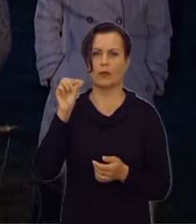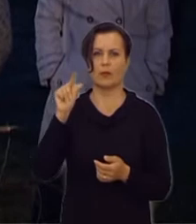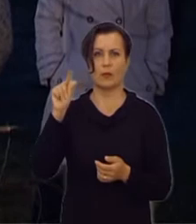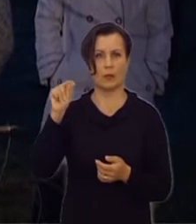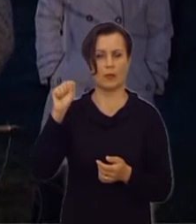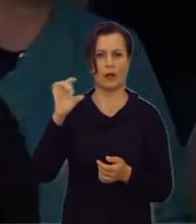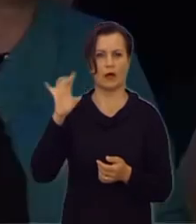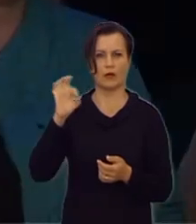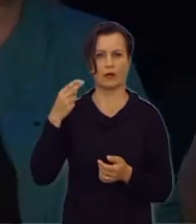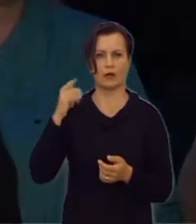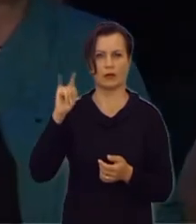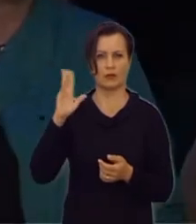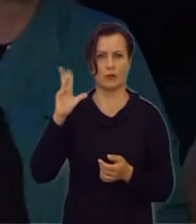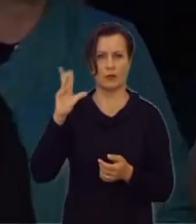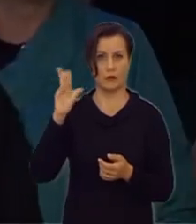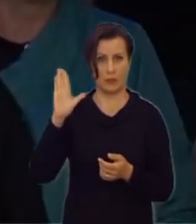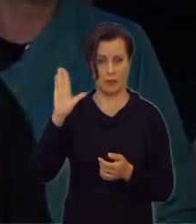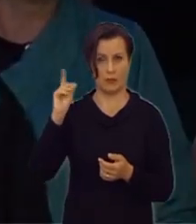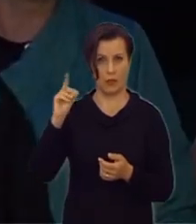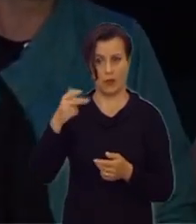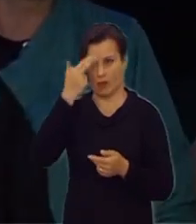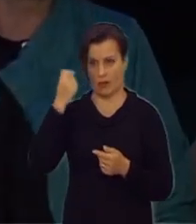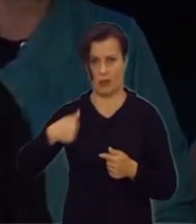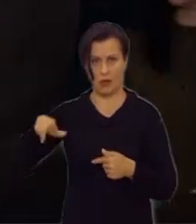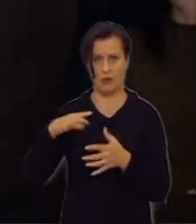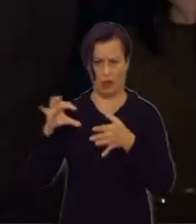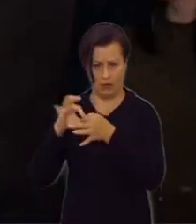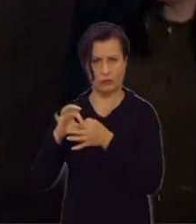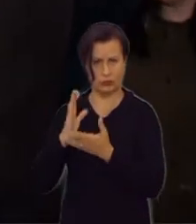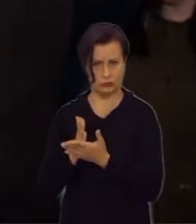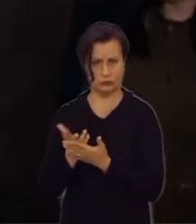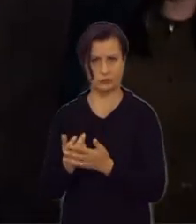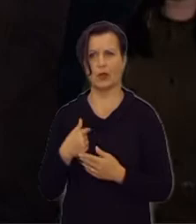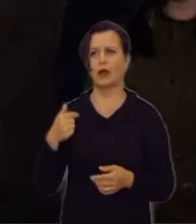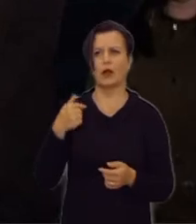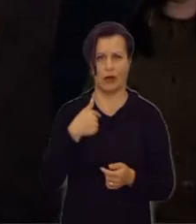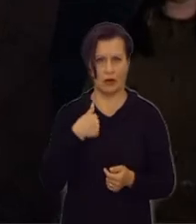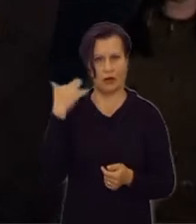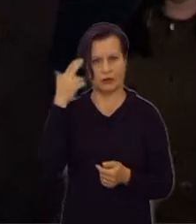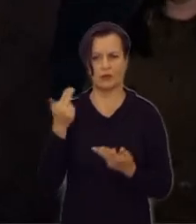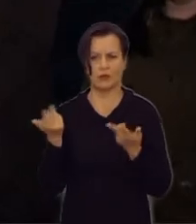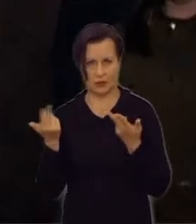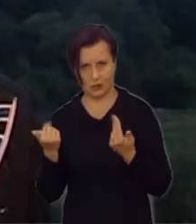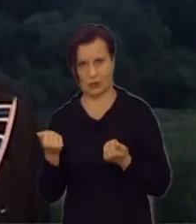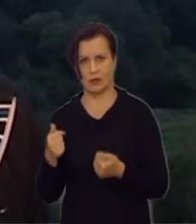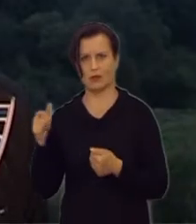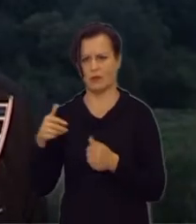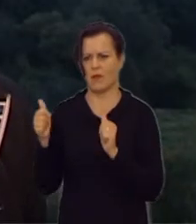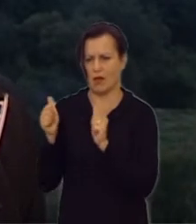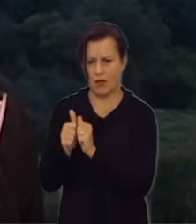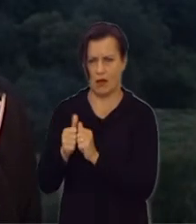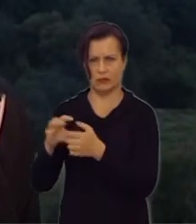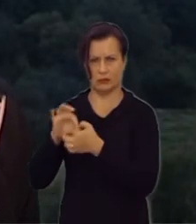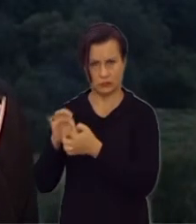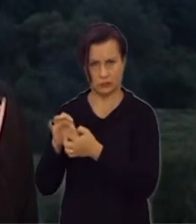mums lietuviam dar artima? Aš manau, kad jinai ir artima, ir bus artima dar ilgą laiką,